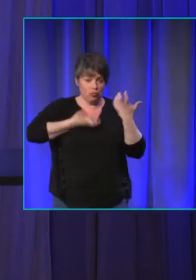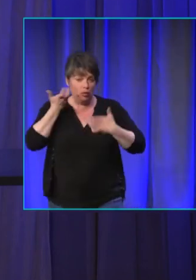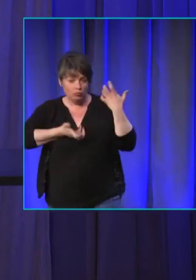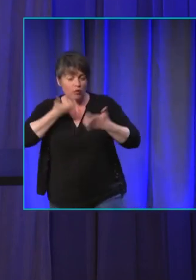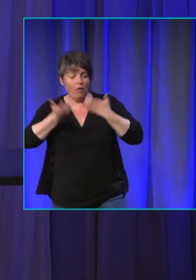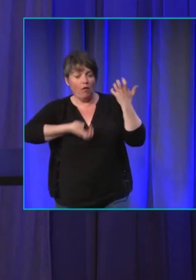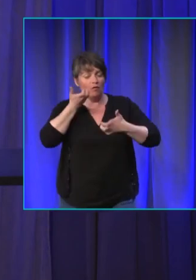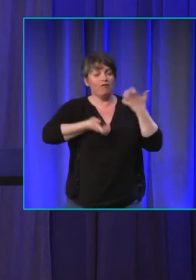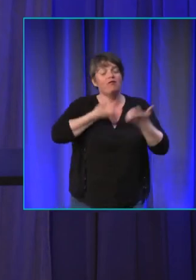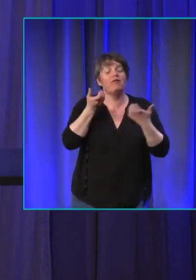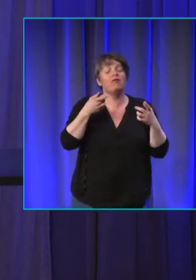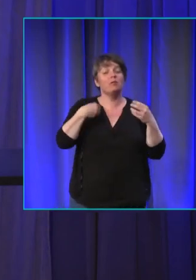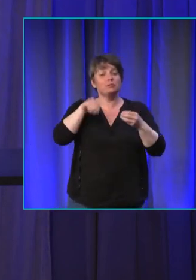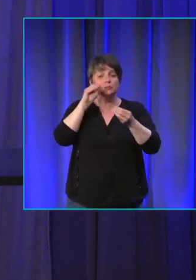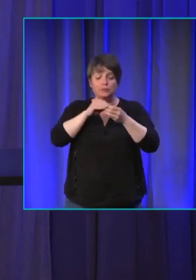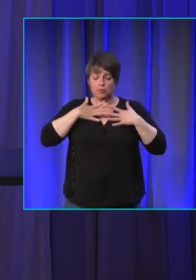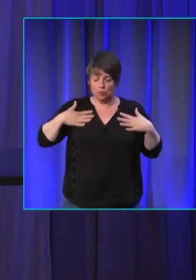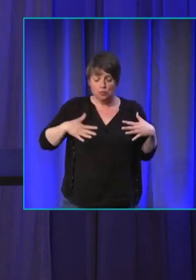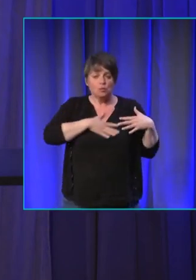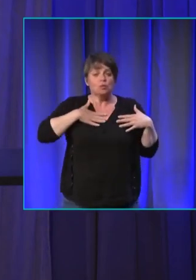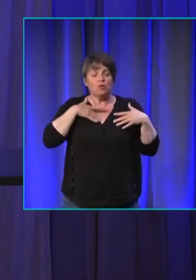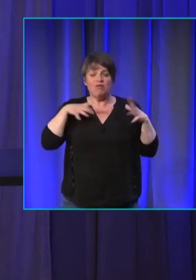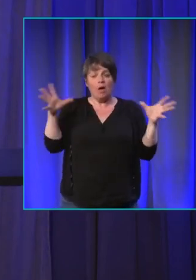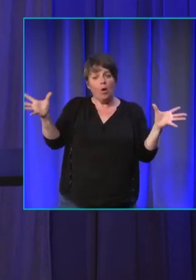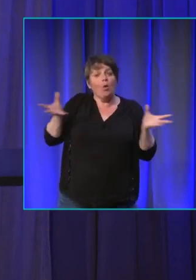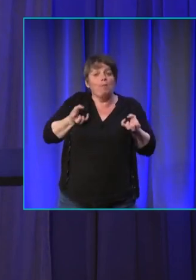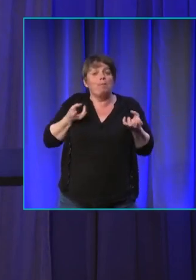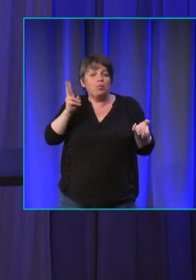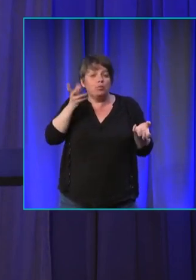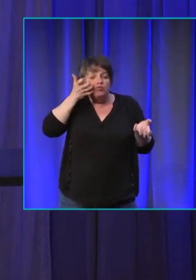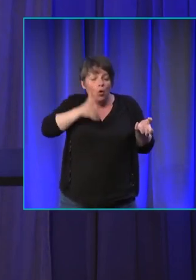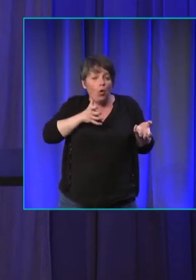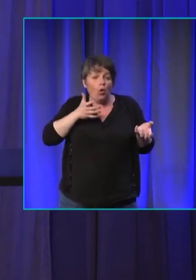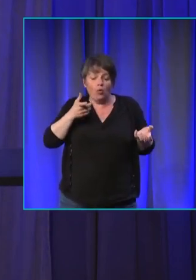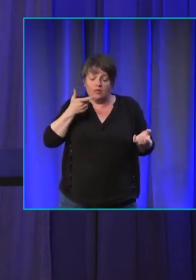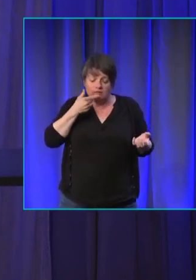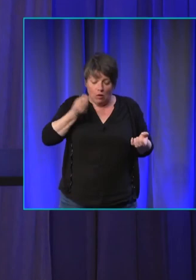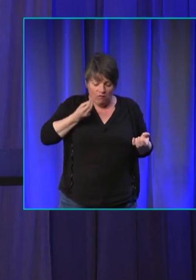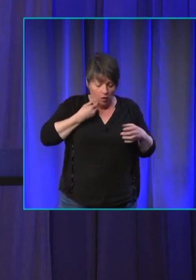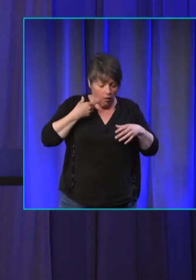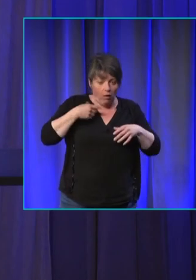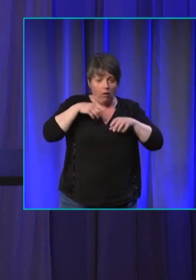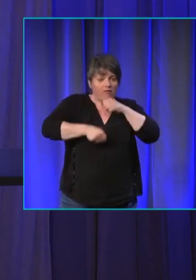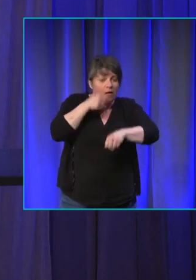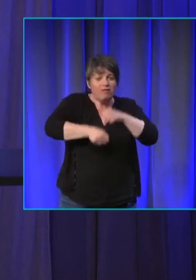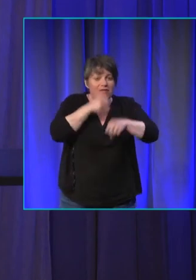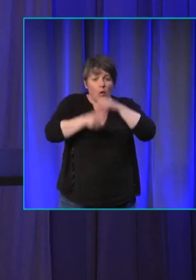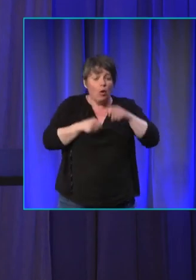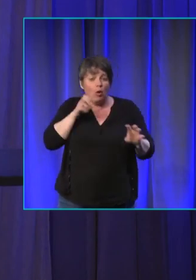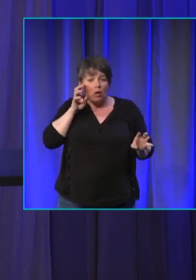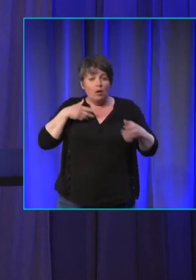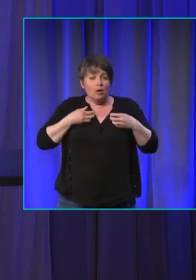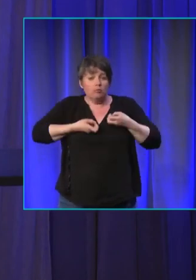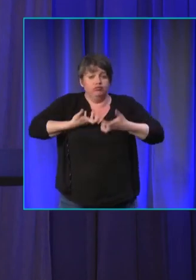va lui permettre d'absorber encore plus de chaleur. Entre produire plus et absorber plus, ça va être une véritable marmite, hein. Une véritable cocotte